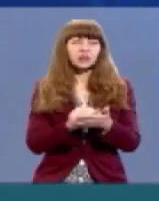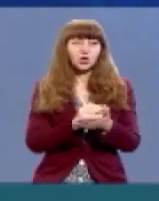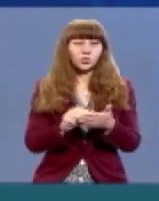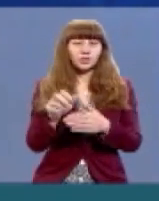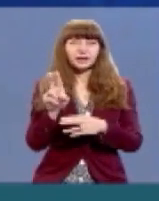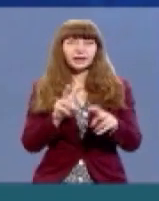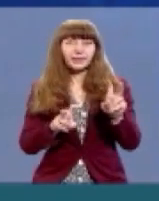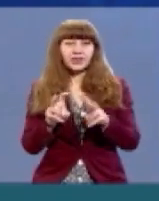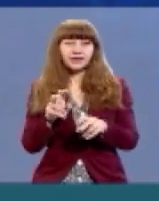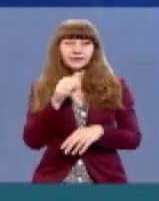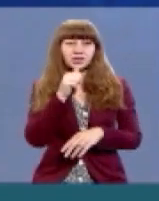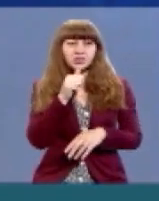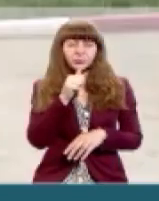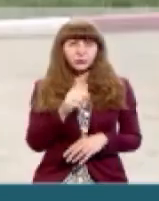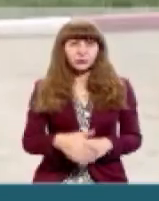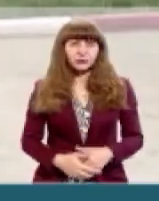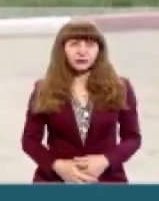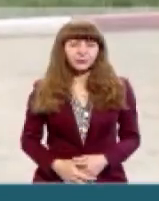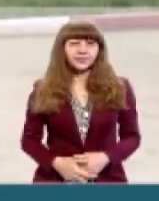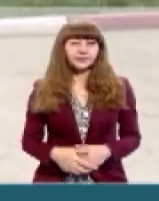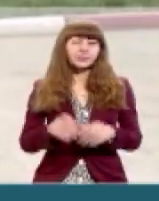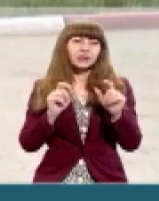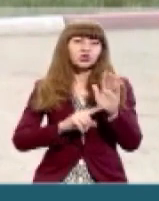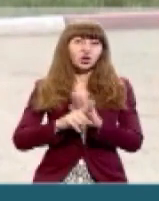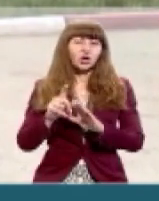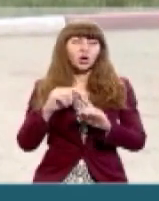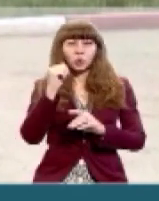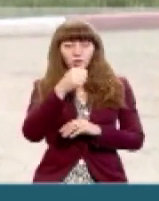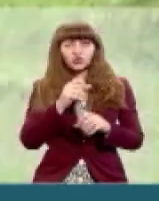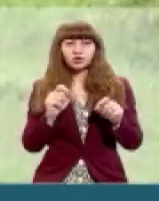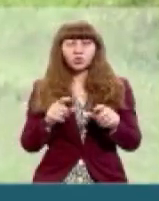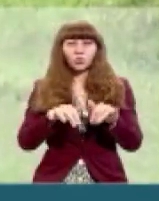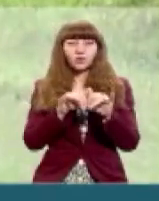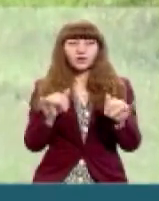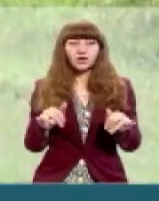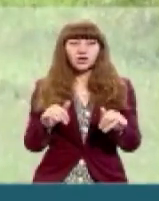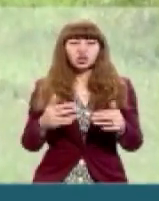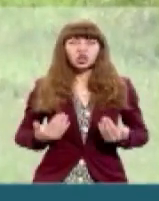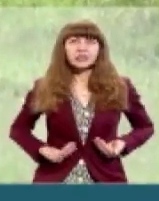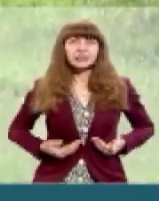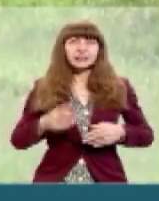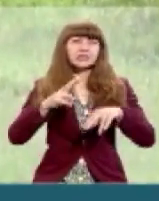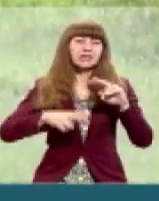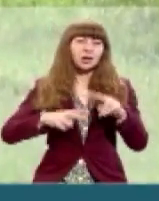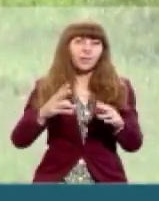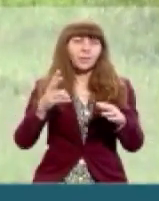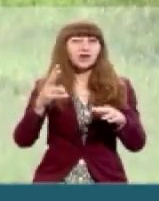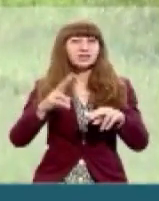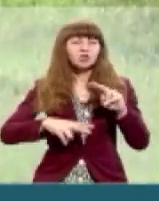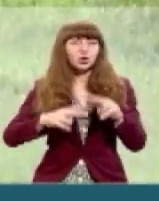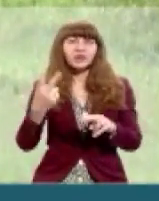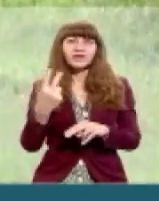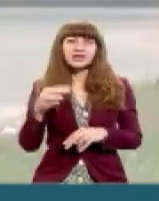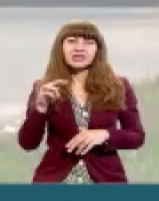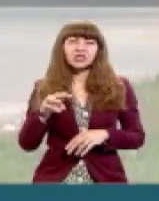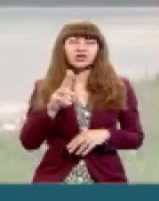проверки, мы прошли все испытания ресурсные. С начала года в Житогоринском районе значительно увеличились темпы жилищного строительства. Было построено более 2000